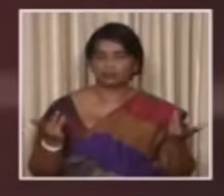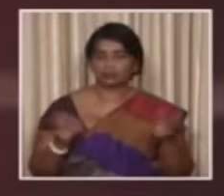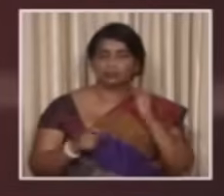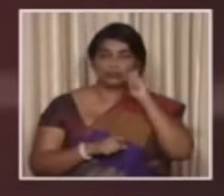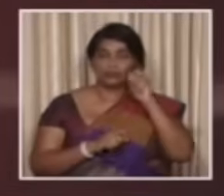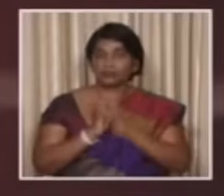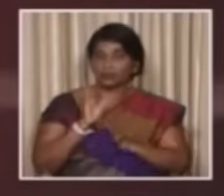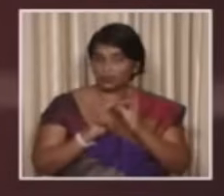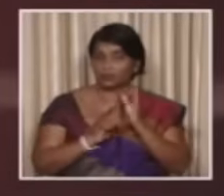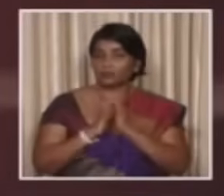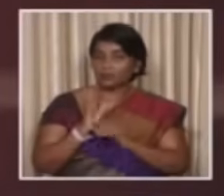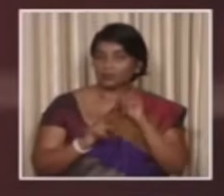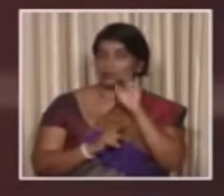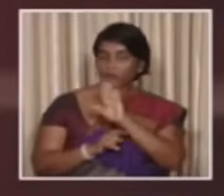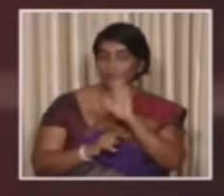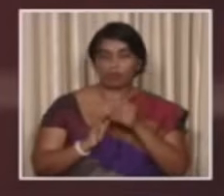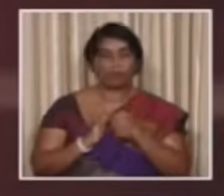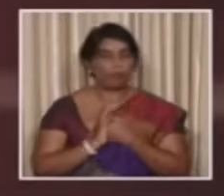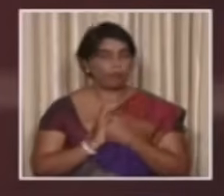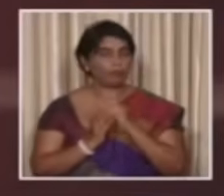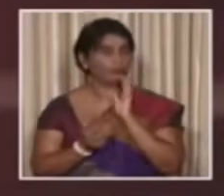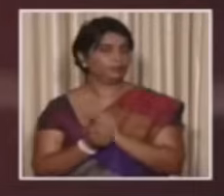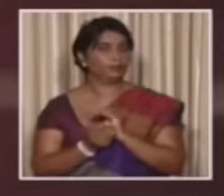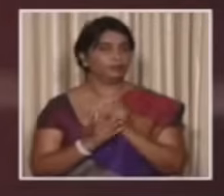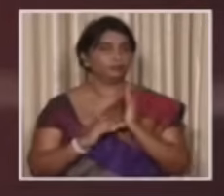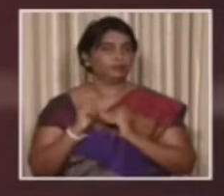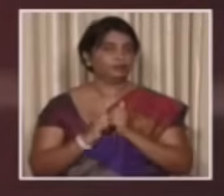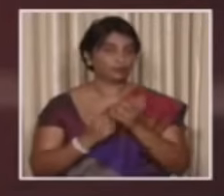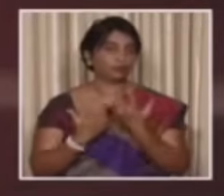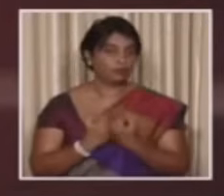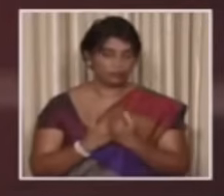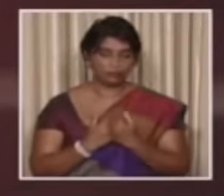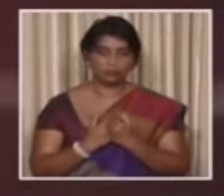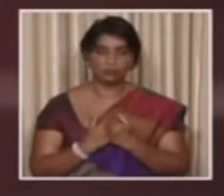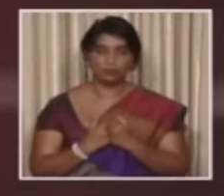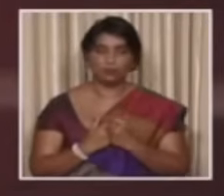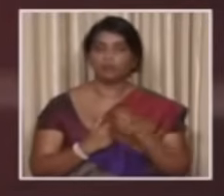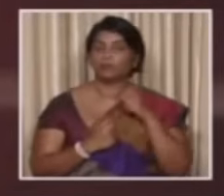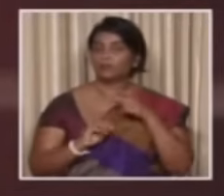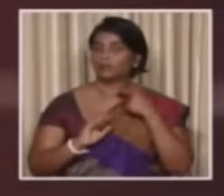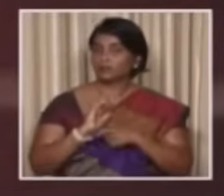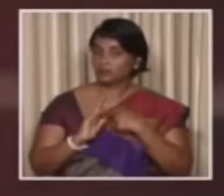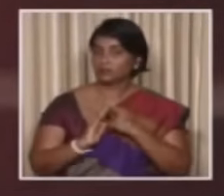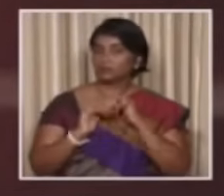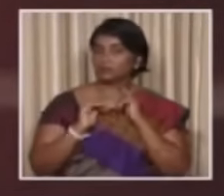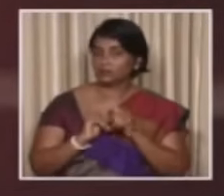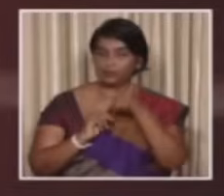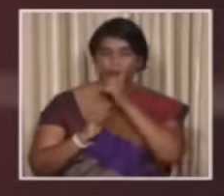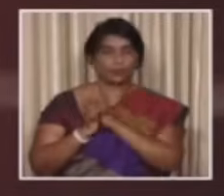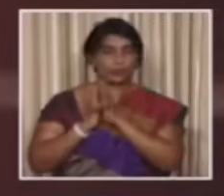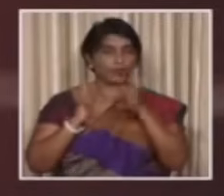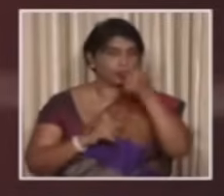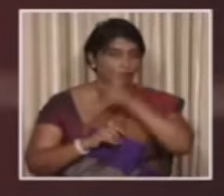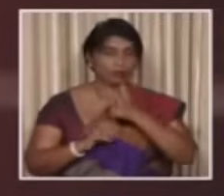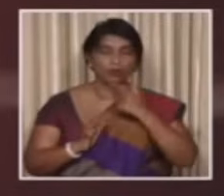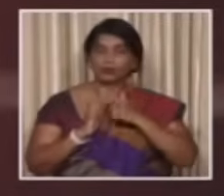ජනතා නියෝජිතයන් ගෞරවය ආරක්ෂා කරගෙන ක්‍රියා කිරීම අවශ්‍යයි. ශ්‍රී ලංකාවේ දූෂණය හා මහා පරිමාණ